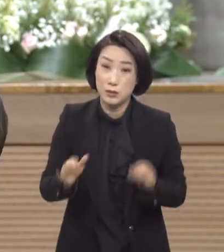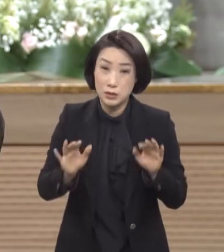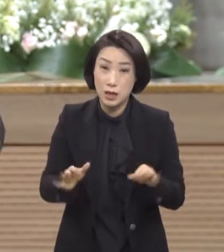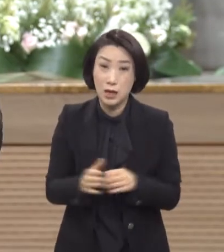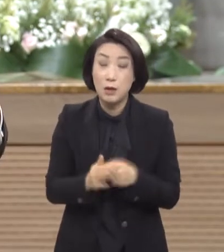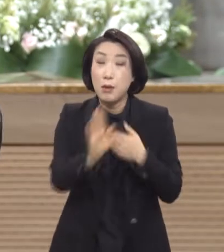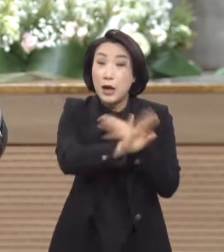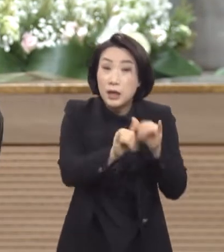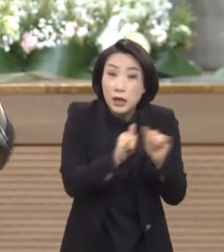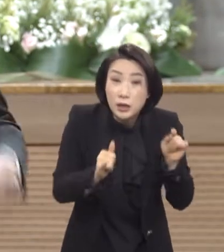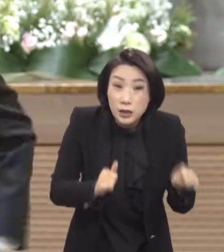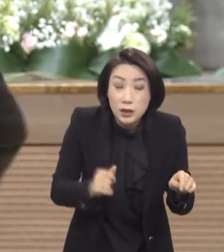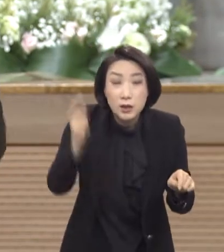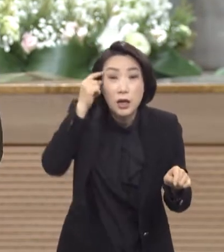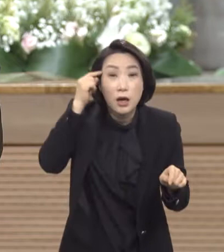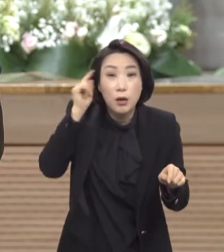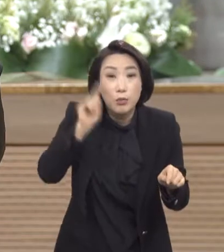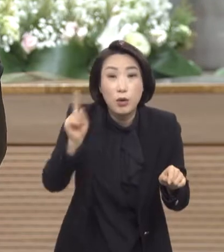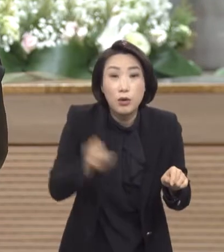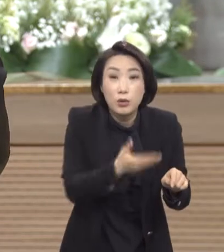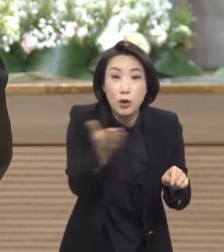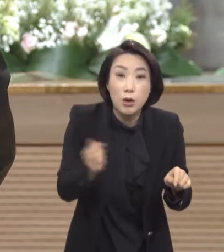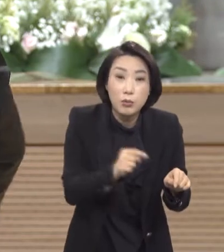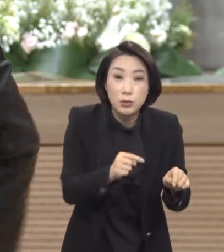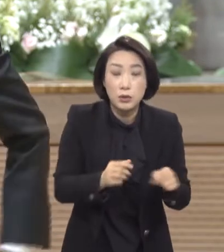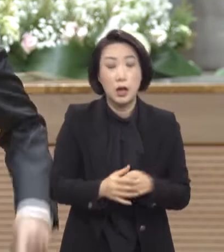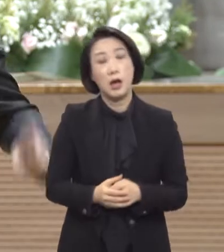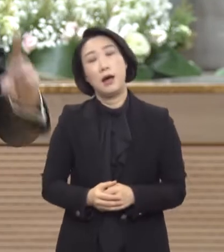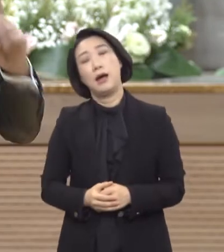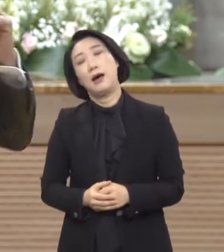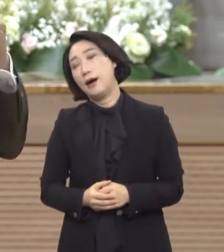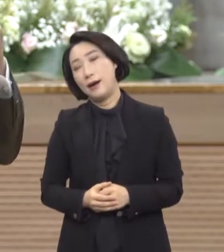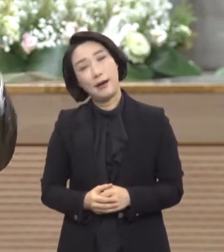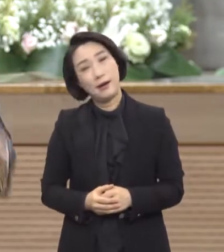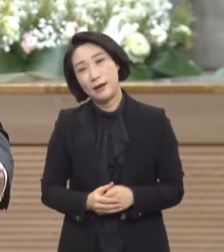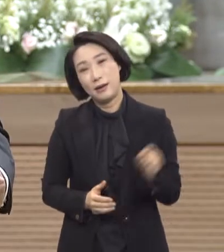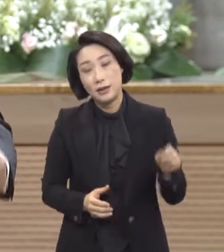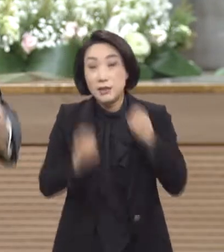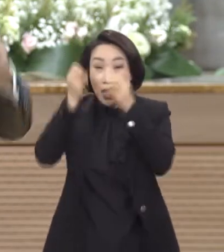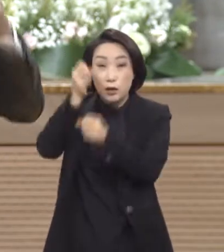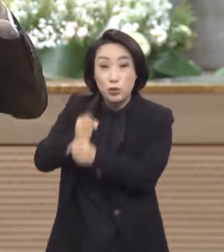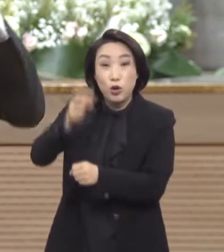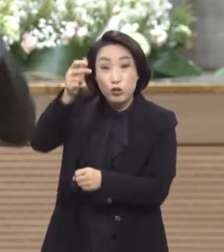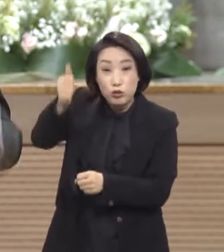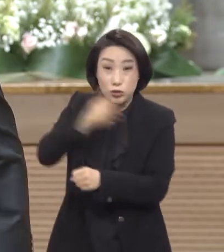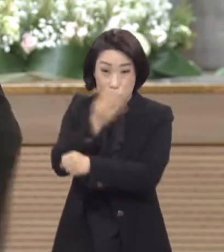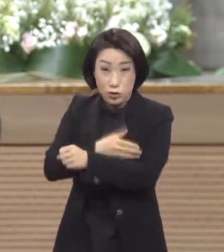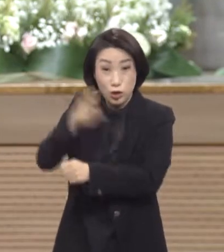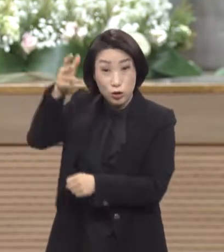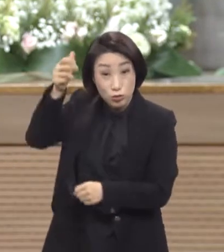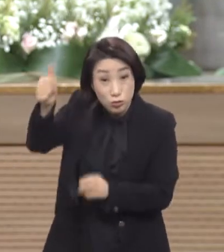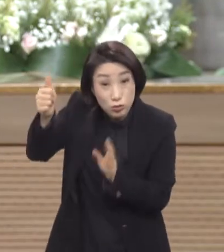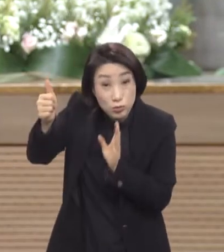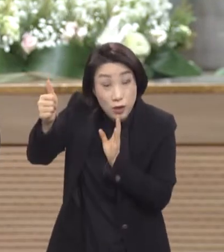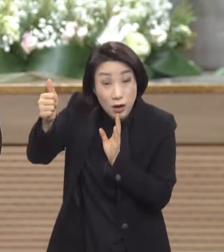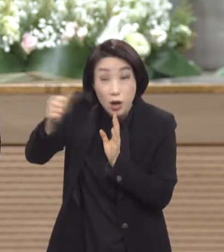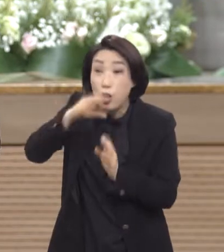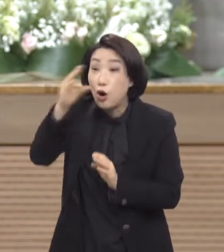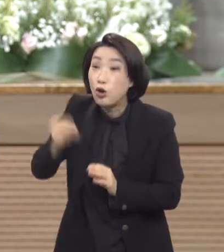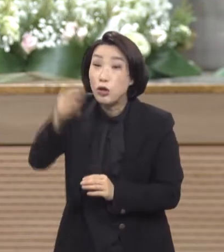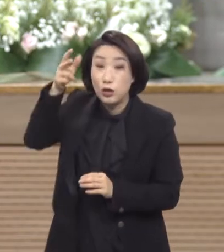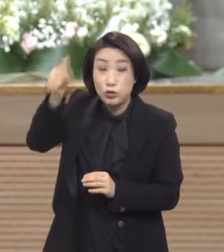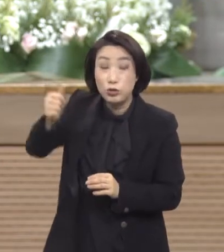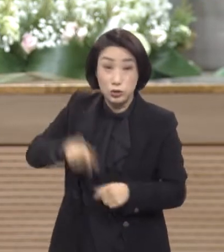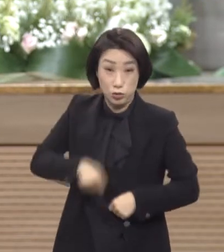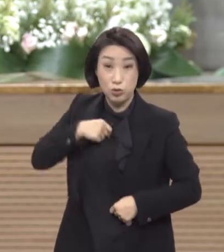이 바리새인들의 사고는 정말로 창조자요 전능자요 거룩한